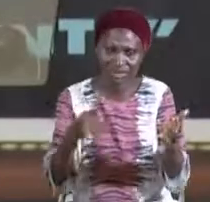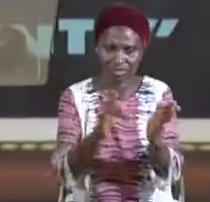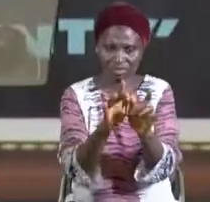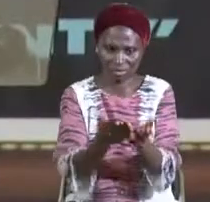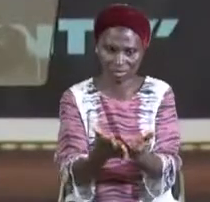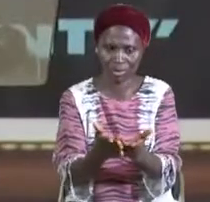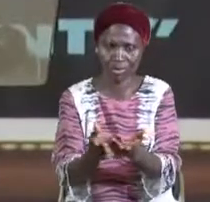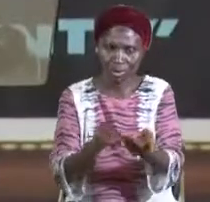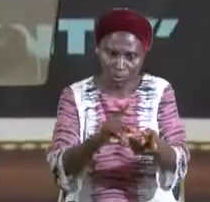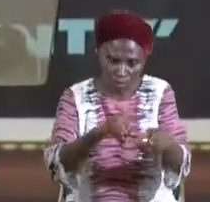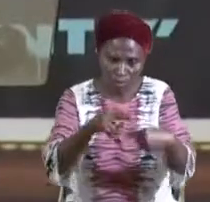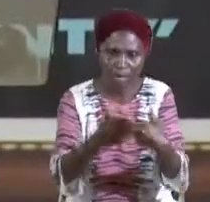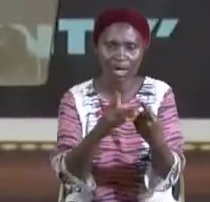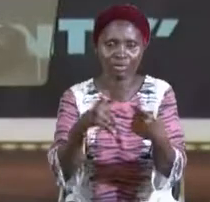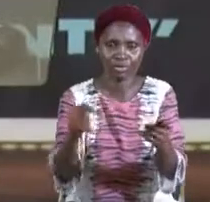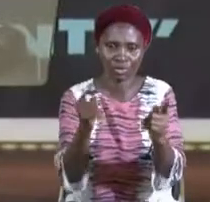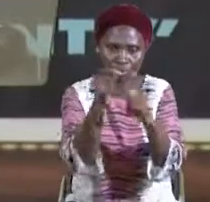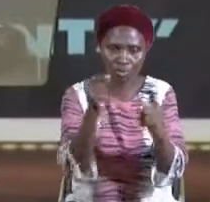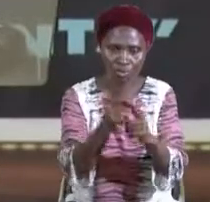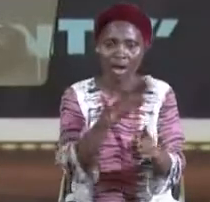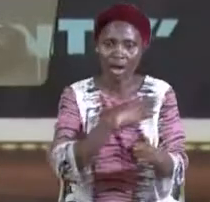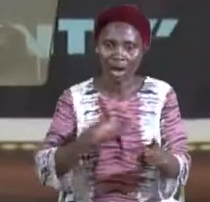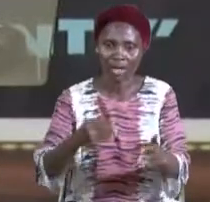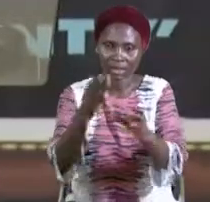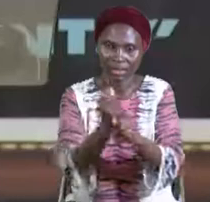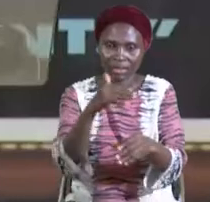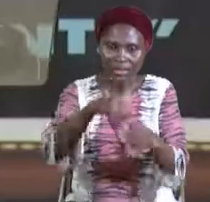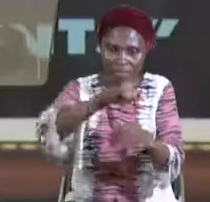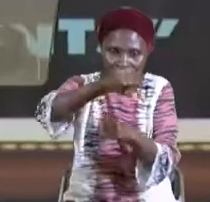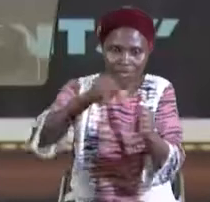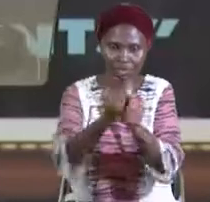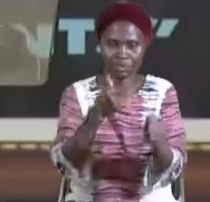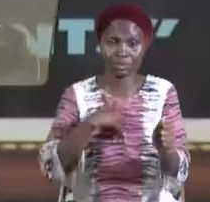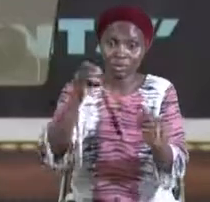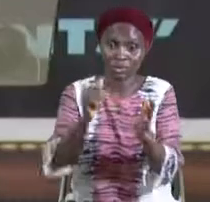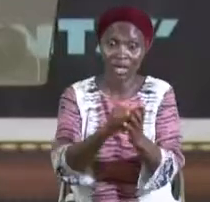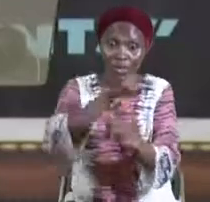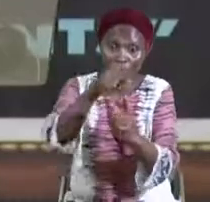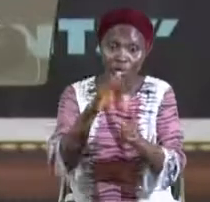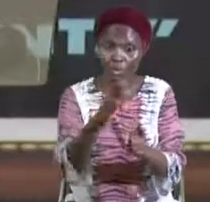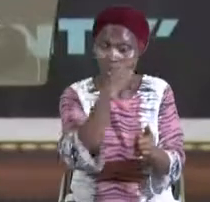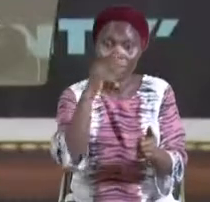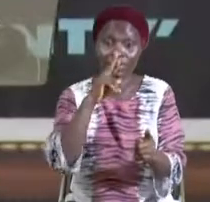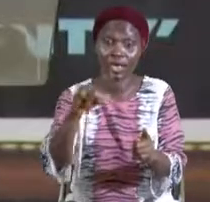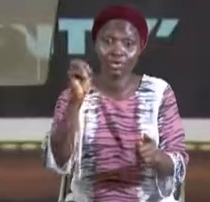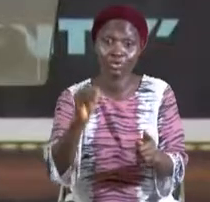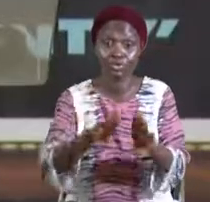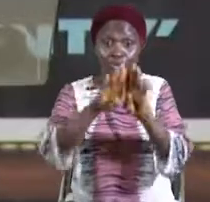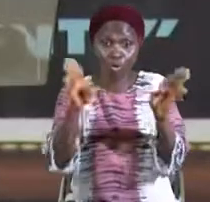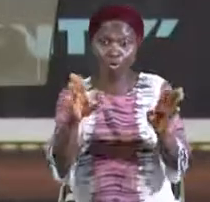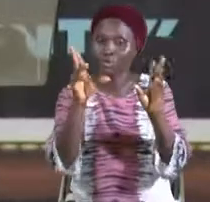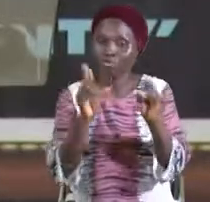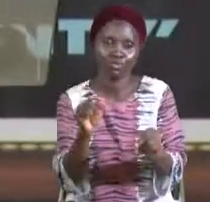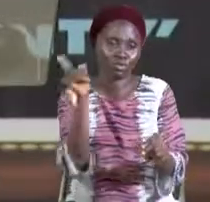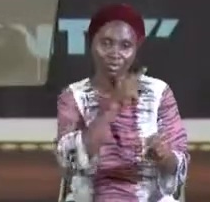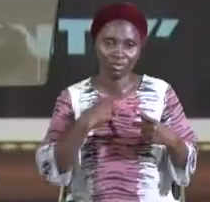la parole, et sois en communion avec moi. Afin, lorsque tes yeux sont tellement ouverts et qu'aucun pharisien